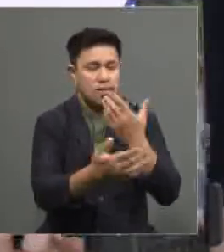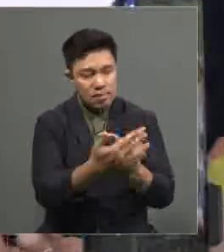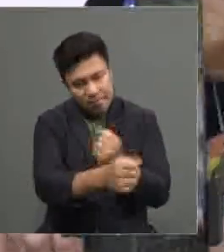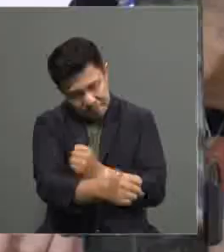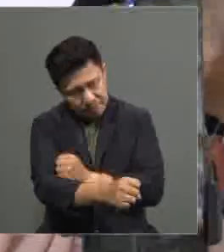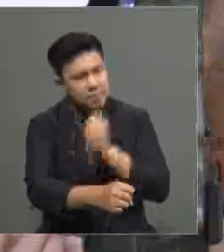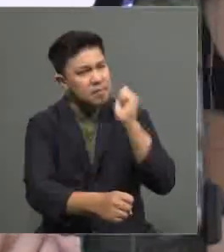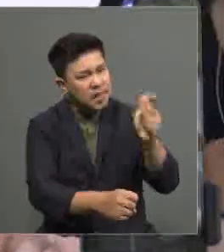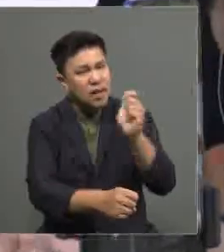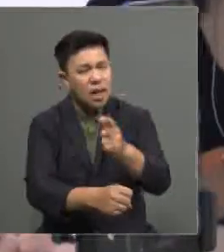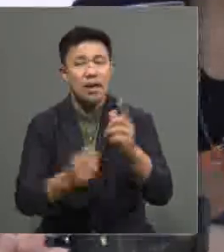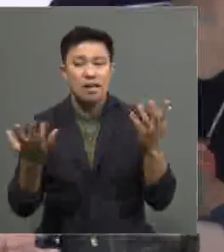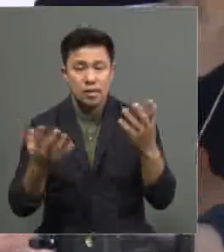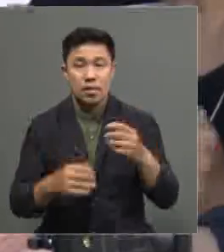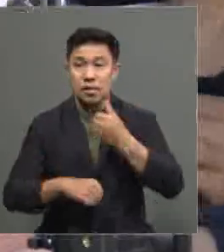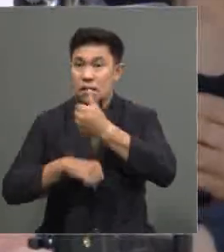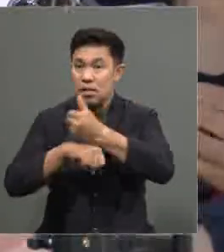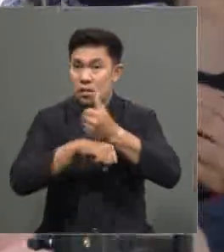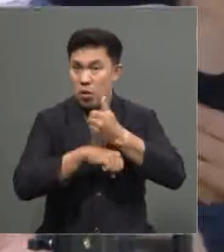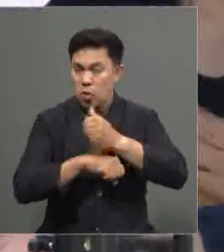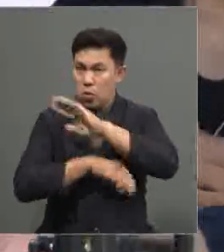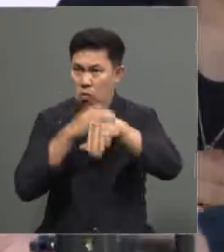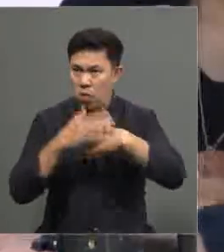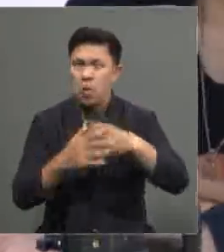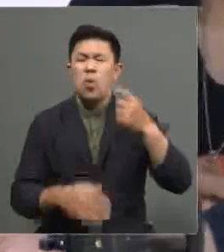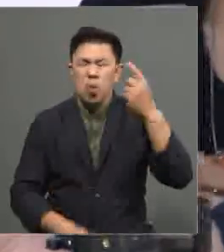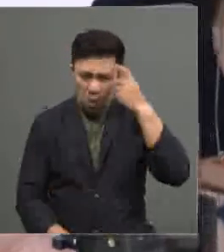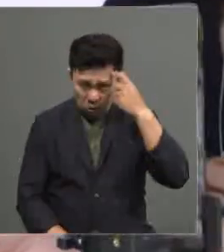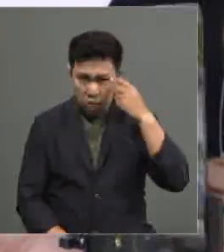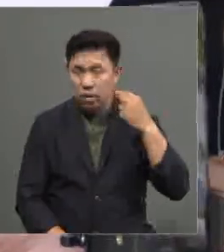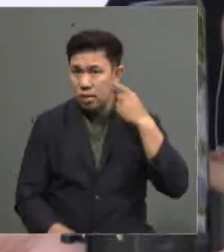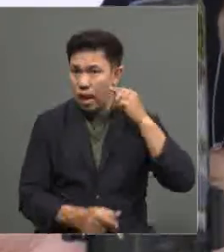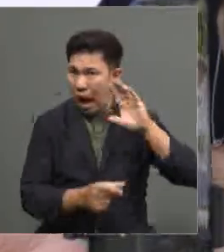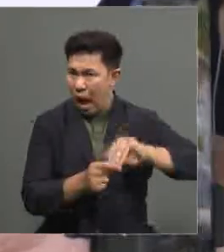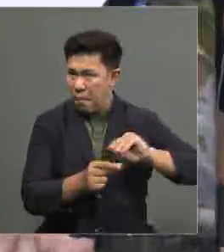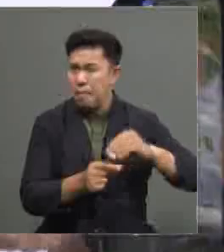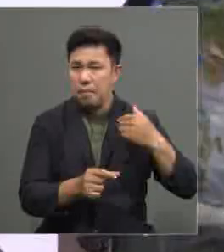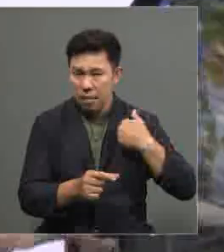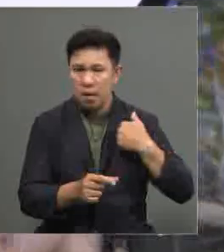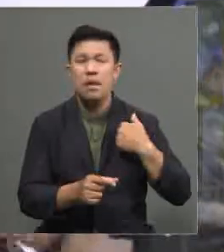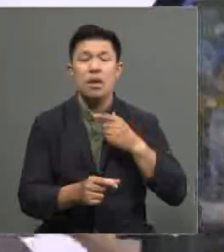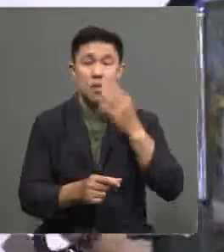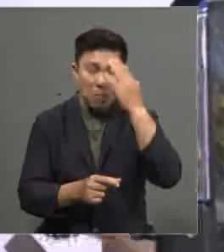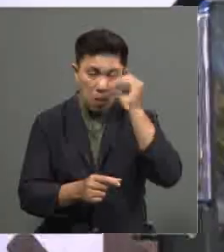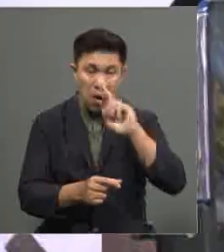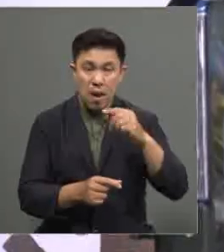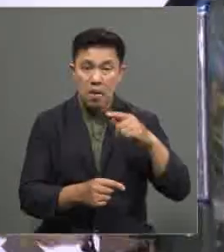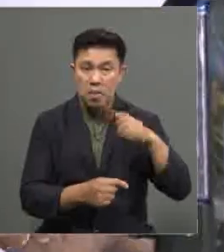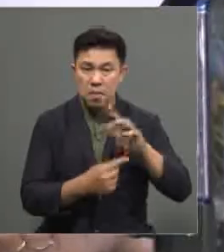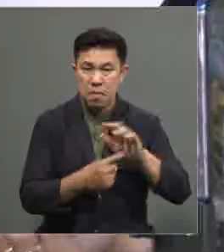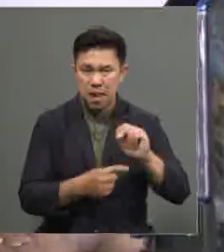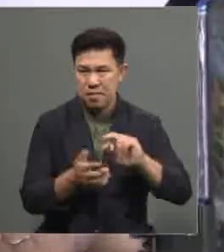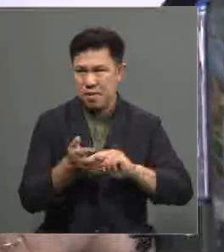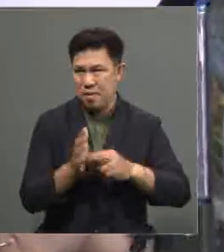กันอย่างเงี้ยนะฮะบอสทุกคนทราบนะครับว่ามันมีการแอบอัดมีคลิปเสียงนี้เกิดขึ้นเพราะว่าเจ้าตัวเองเนี่ยคุณบอสบันเนี่ยเขาก็ไม่เ